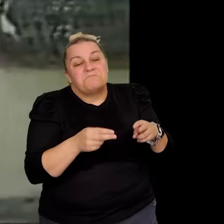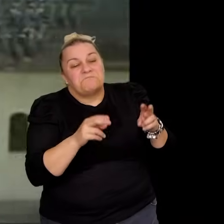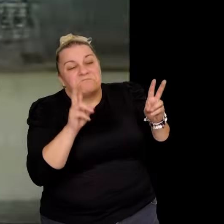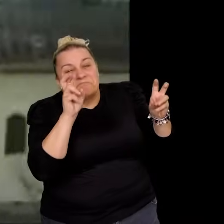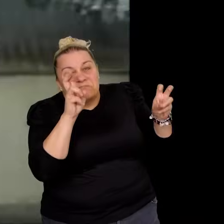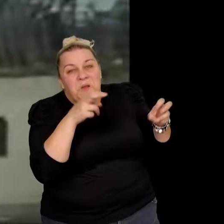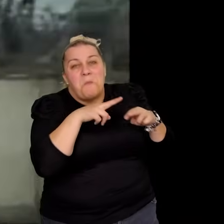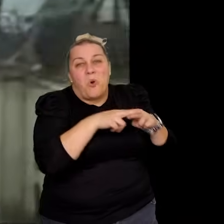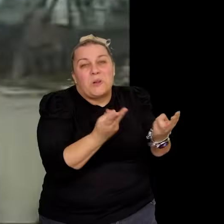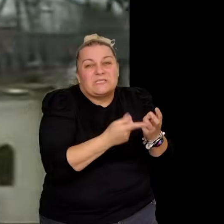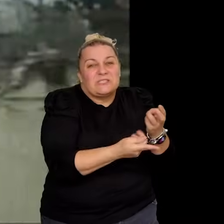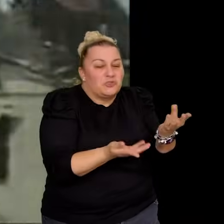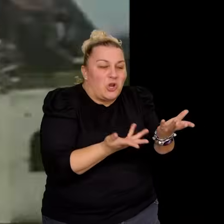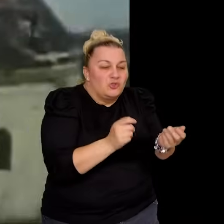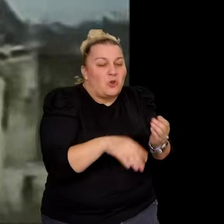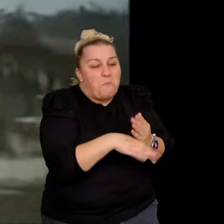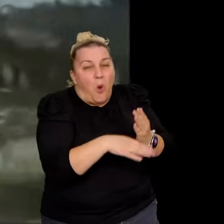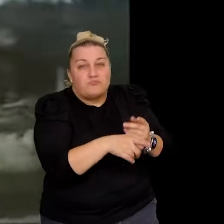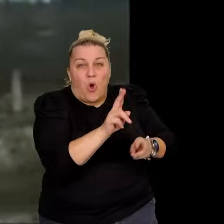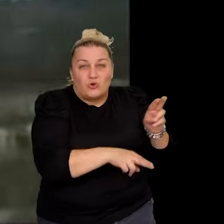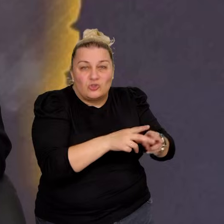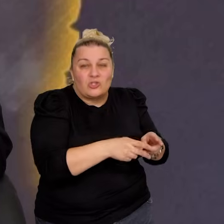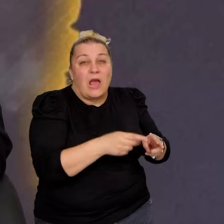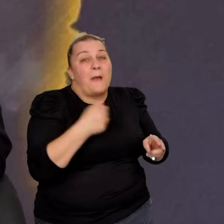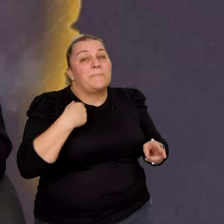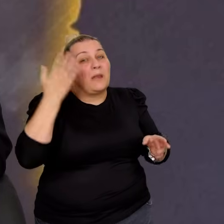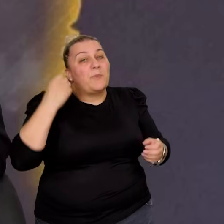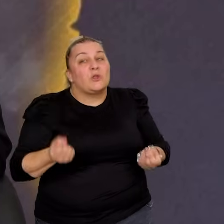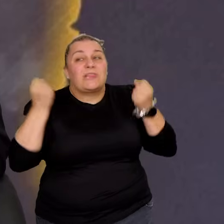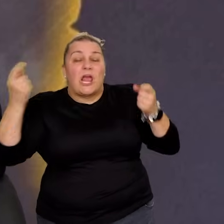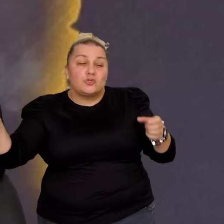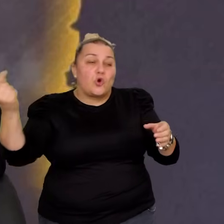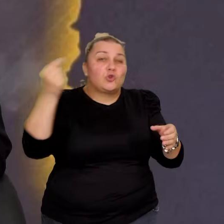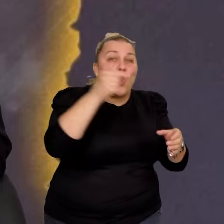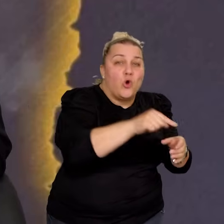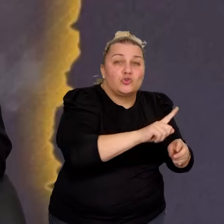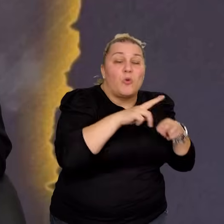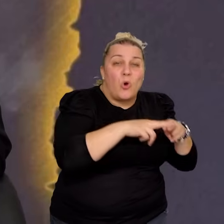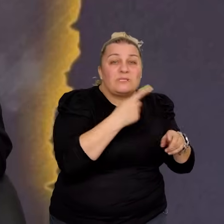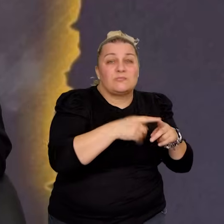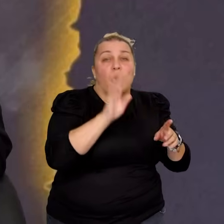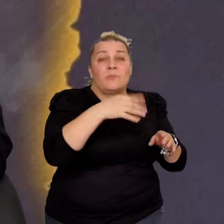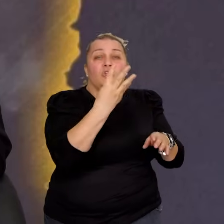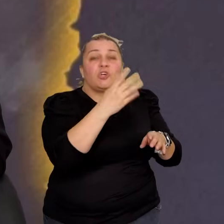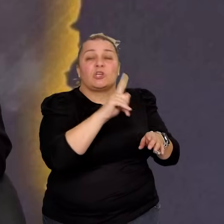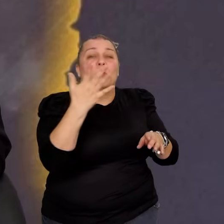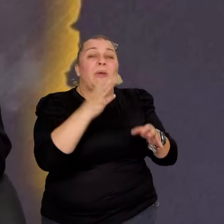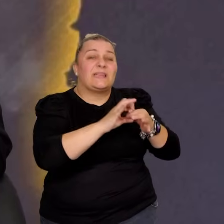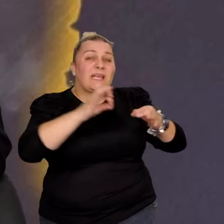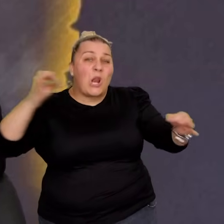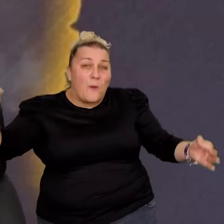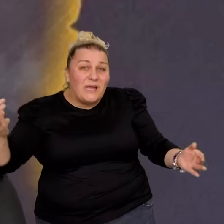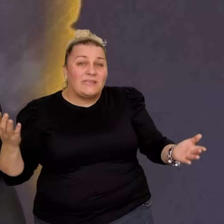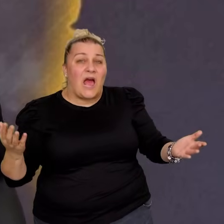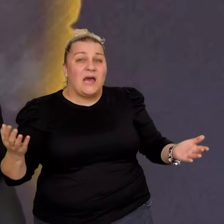Komercu. Nama je opet bilo teško doći do bolnice Smitnice, ali ima nekih 4-5 kilometara, tako da je svaka ta